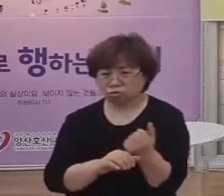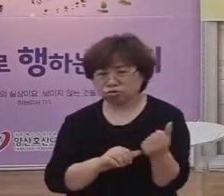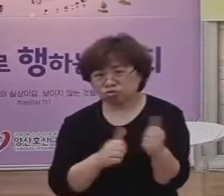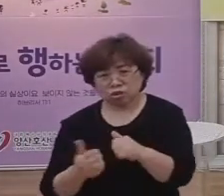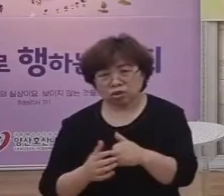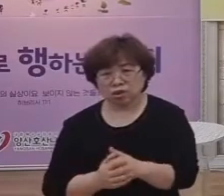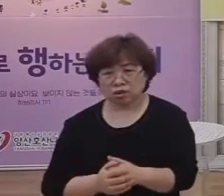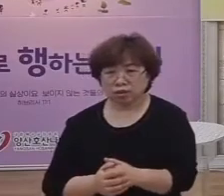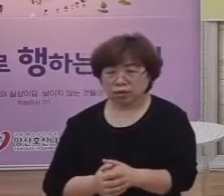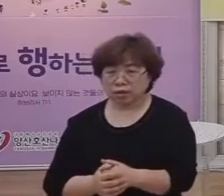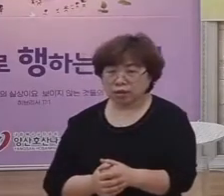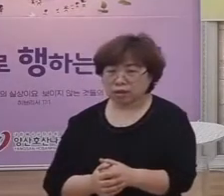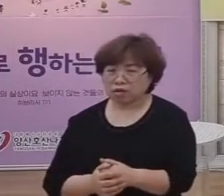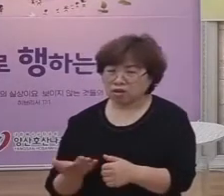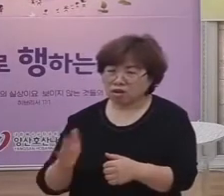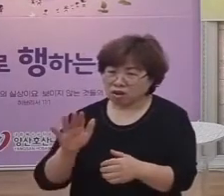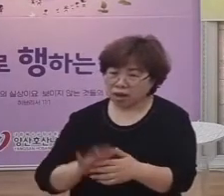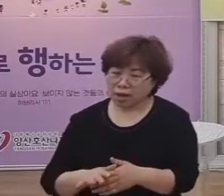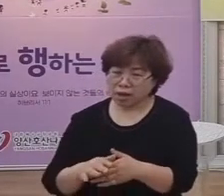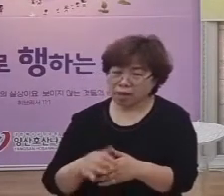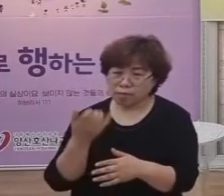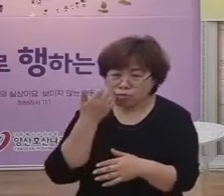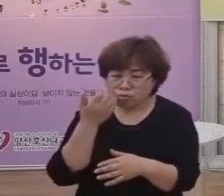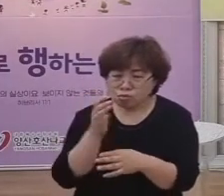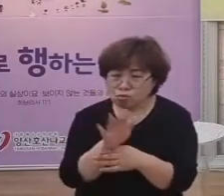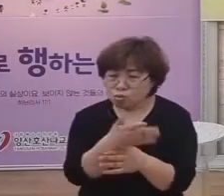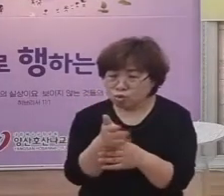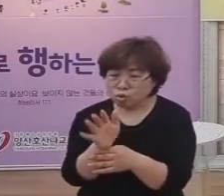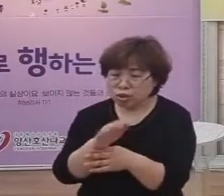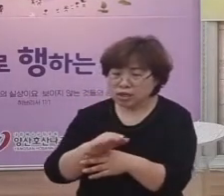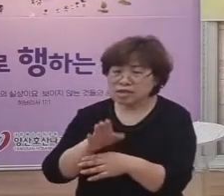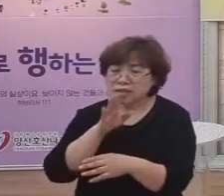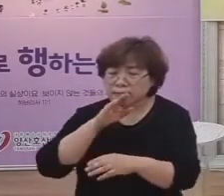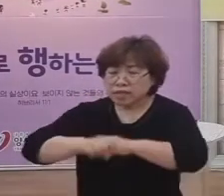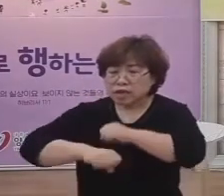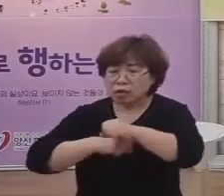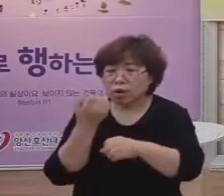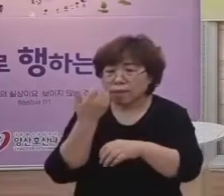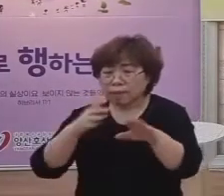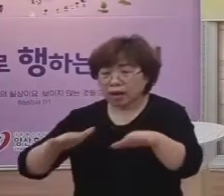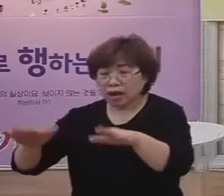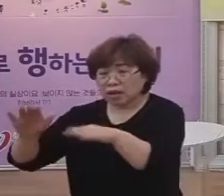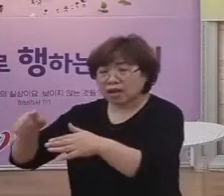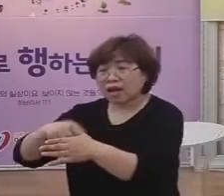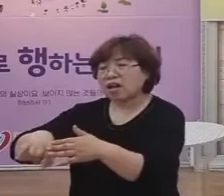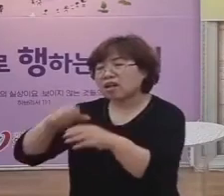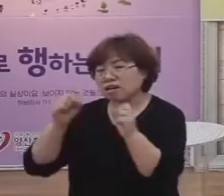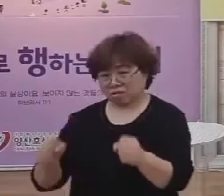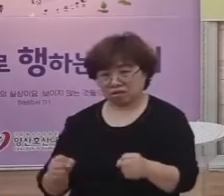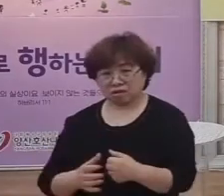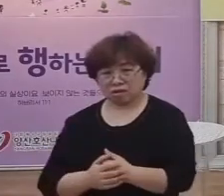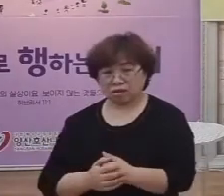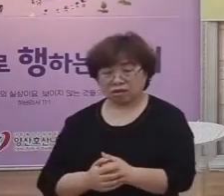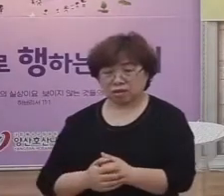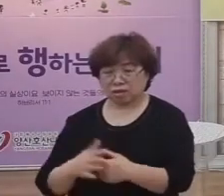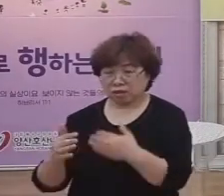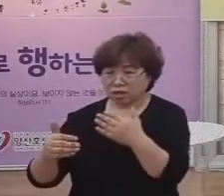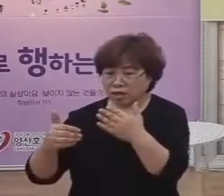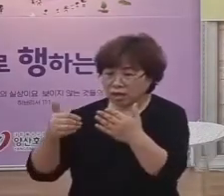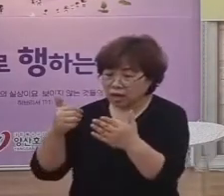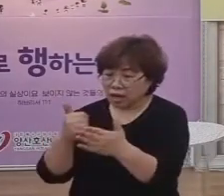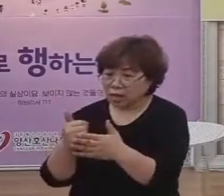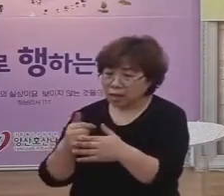바다 안에서 진정한 자유가 있는 거예요. 여러분, 하나님의 말씀 안에, 그리고 그 하나님